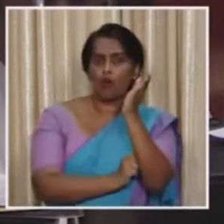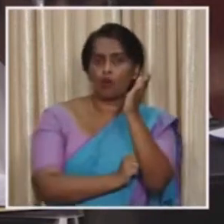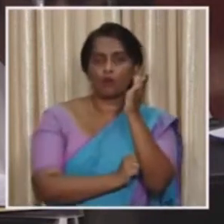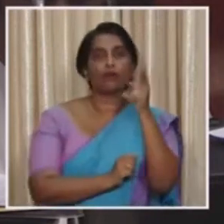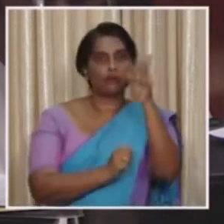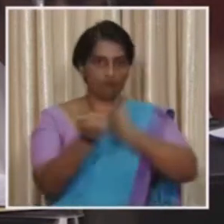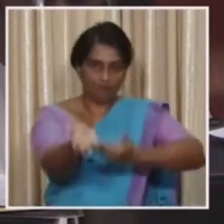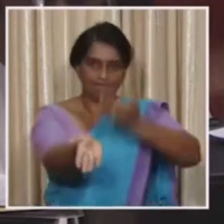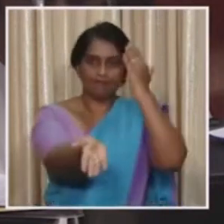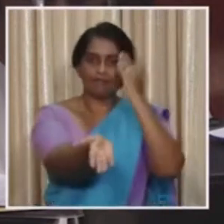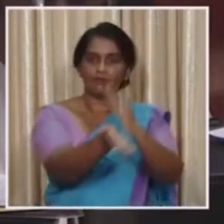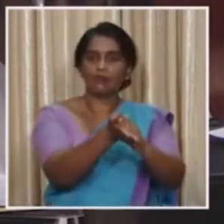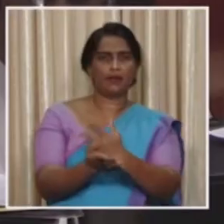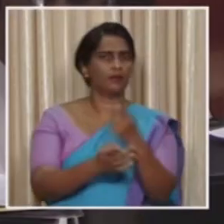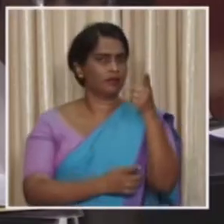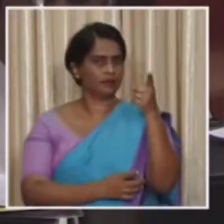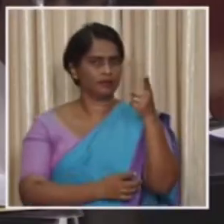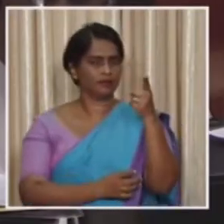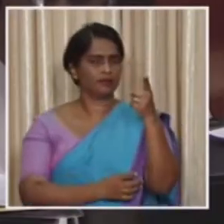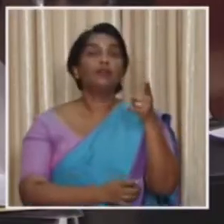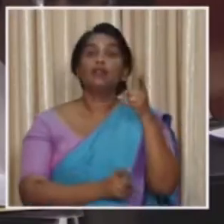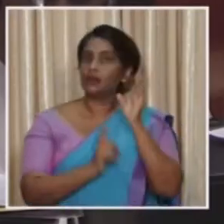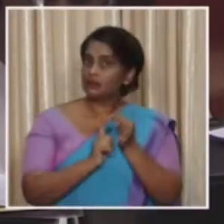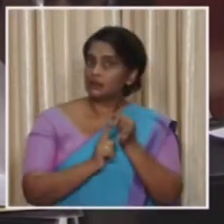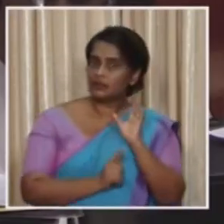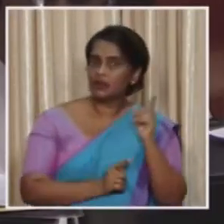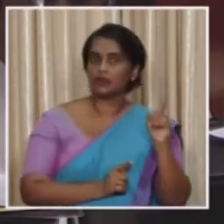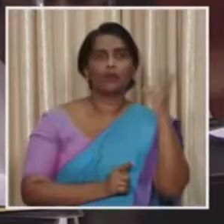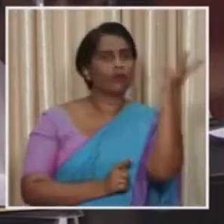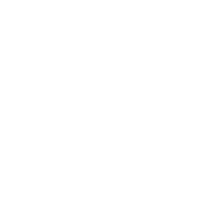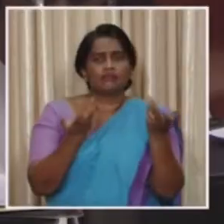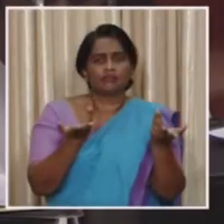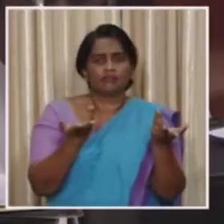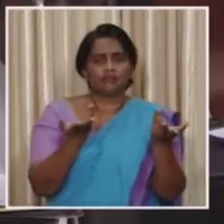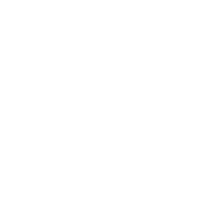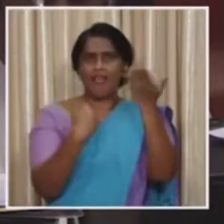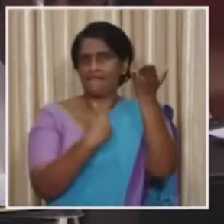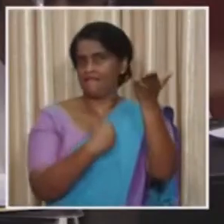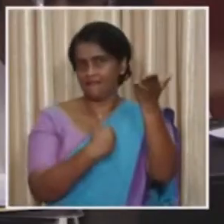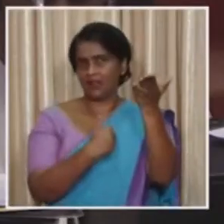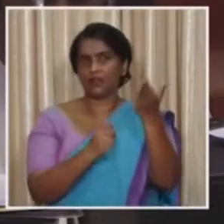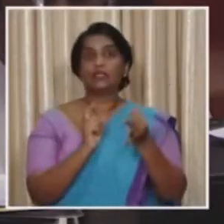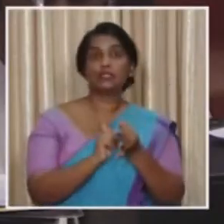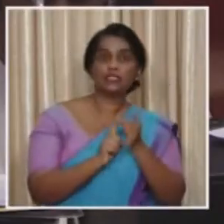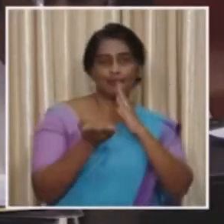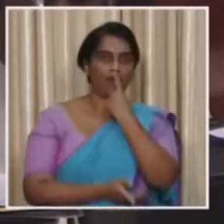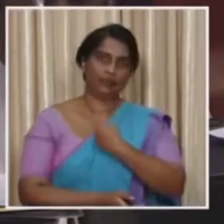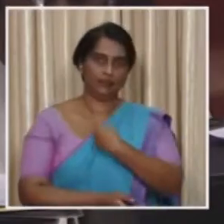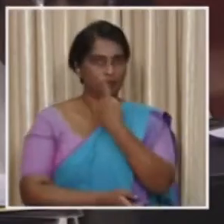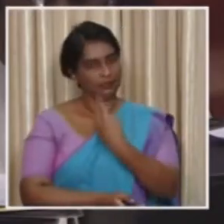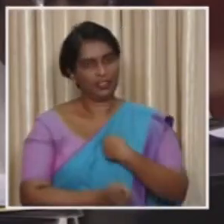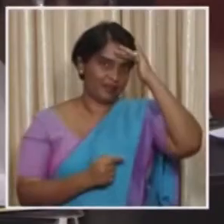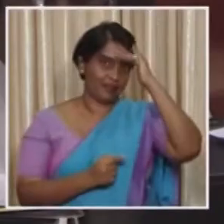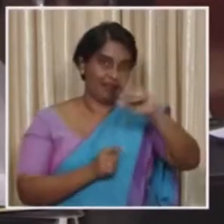මෙතුමා දෙන්න හදන සහයෝගයට අකුල් හැලනවා. එතකොට ජනාධිපතිතුමයි ඔබතුමා අතර ගැටුමක් තියෙනවා. ගැටුමක් තියෙනවා. ජනාධිපතිතුමා සහයෝගීලට අපේ